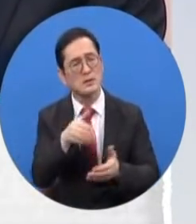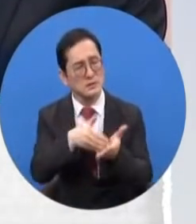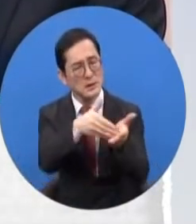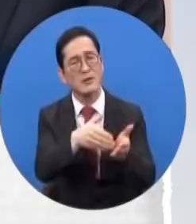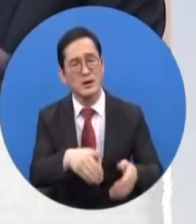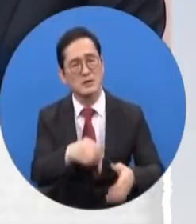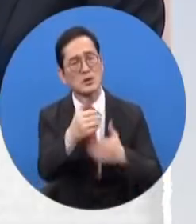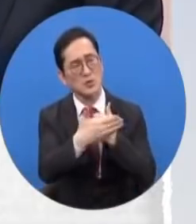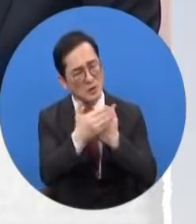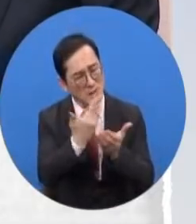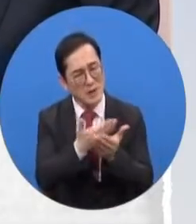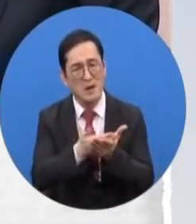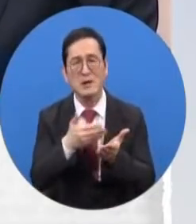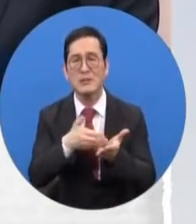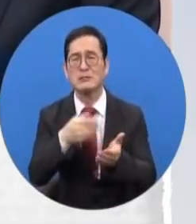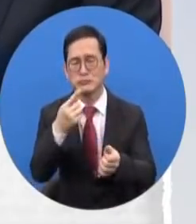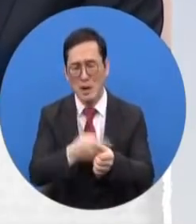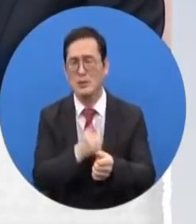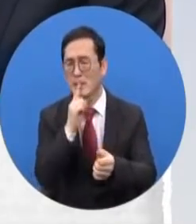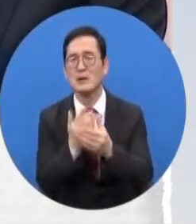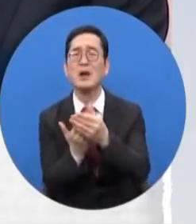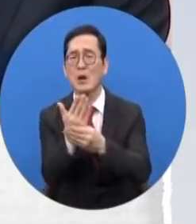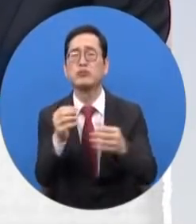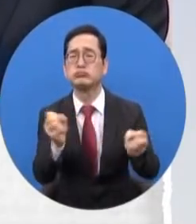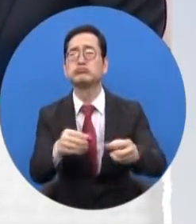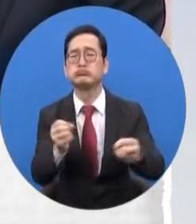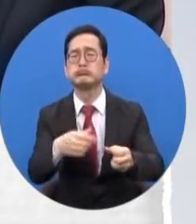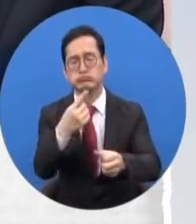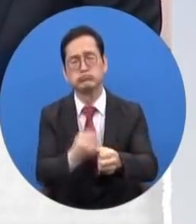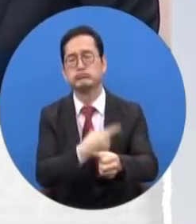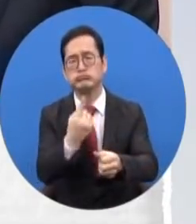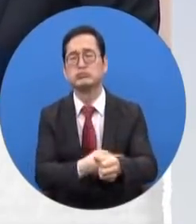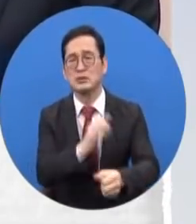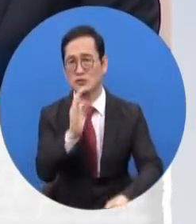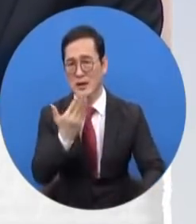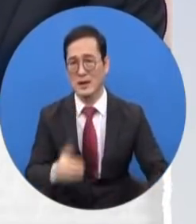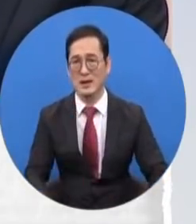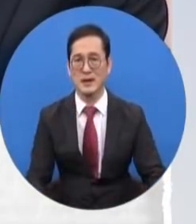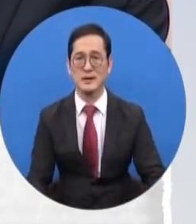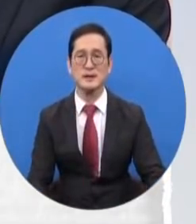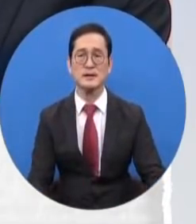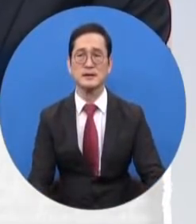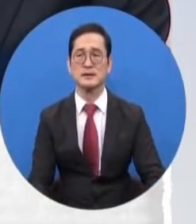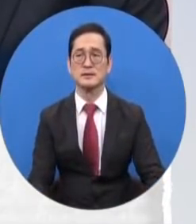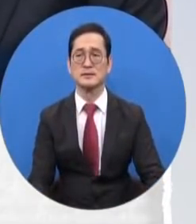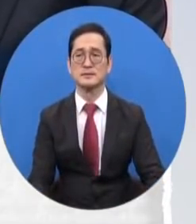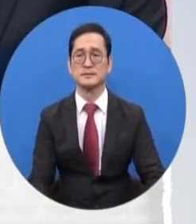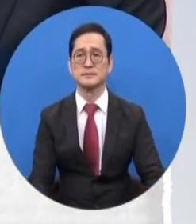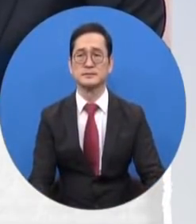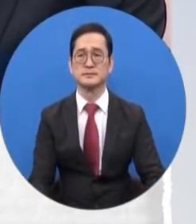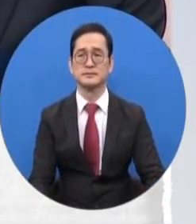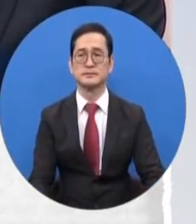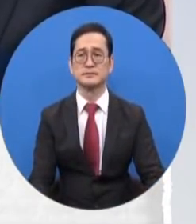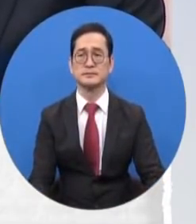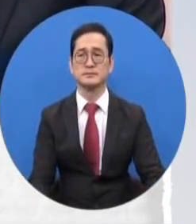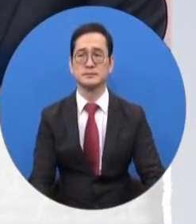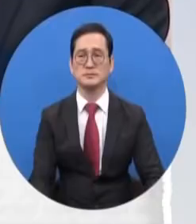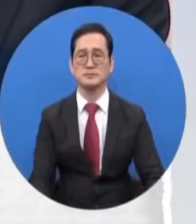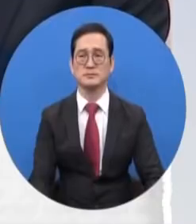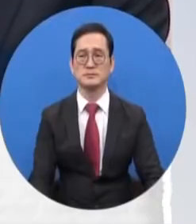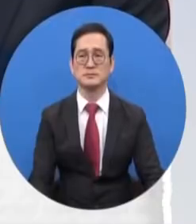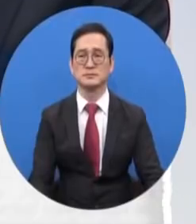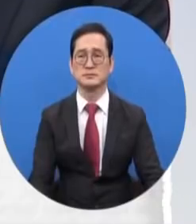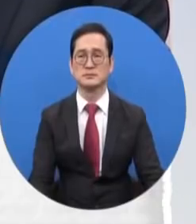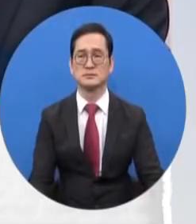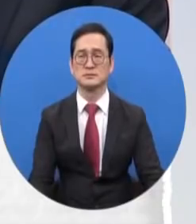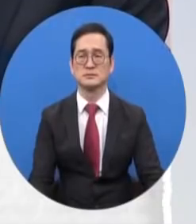통합이라고 했을 때, 협치라고 했을 때 너무나 중요한 게, 일단 만남이 없는 협치와 만남이 없는 통합이 어떻게 존재하겠습니까? 그 만남 자체를